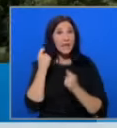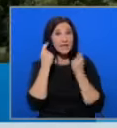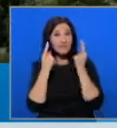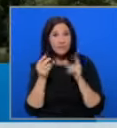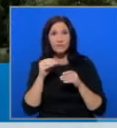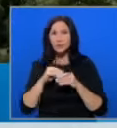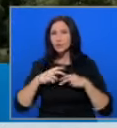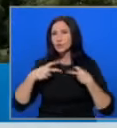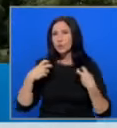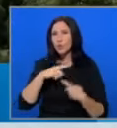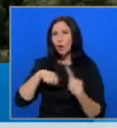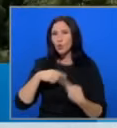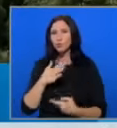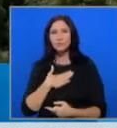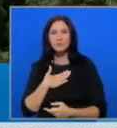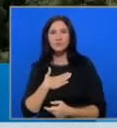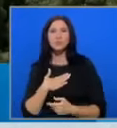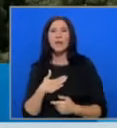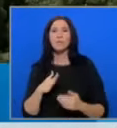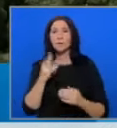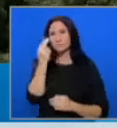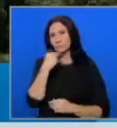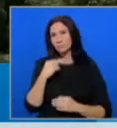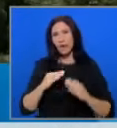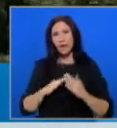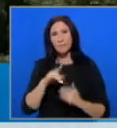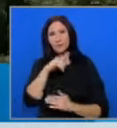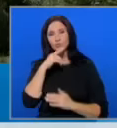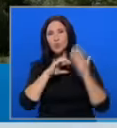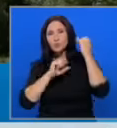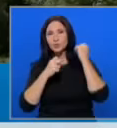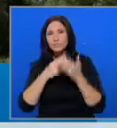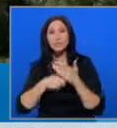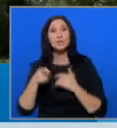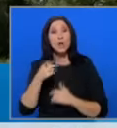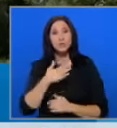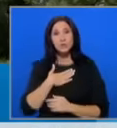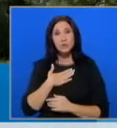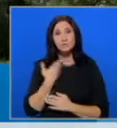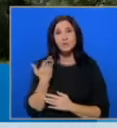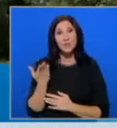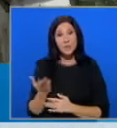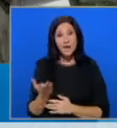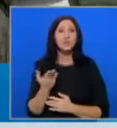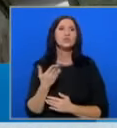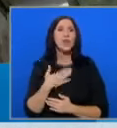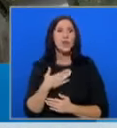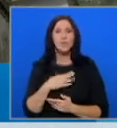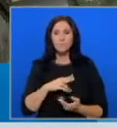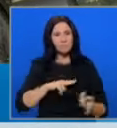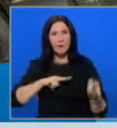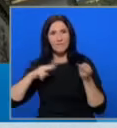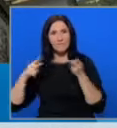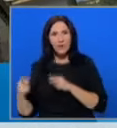включително и скандали около собствеността на храма. Руското посолство твърди, че тази собственост е тяхна и че тя им е прехвърлена